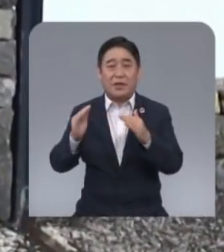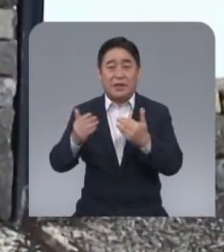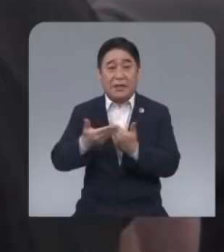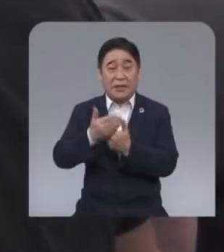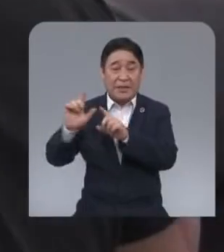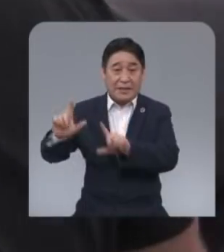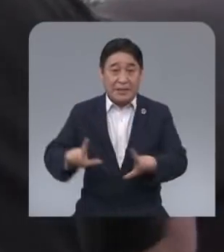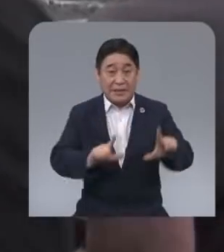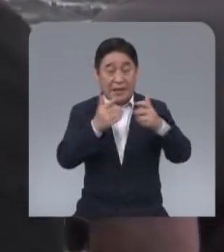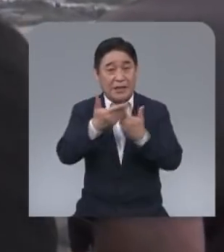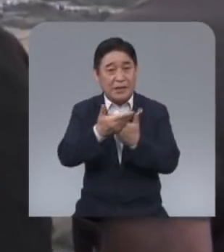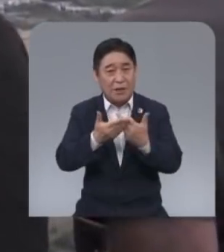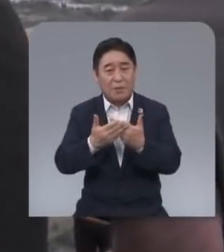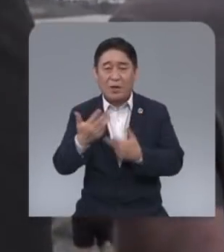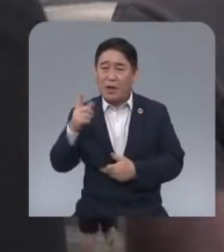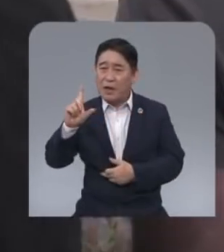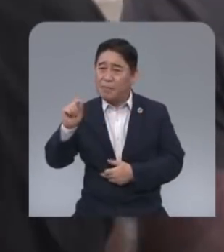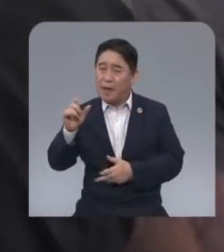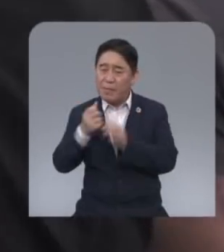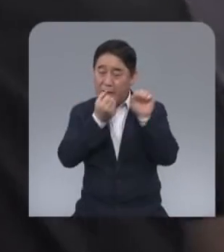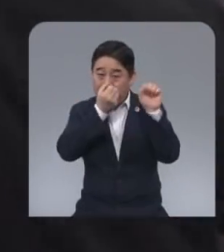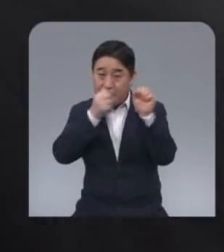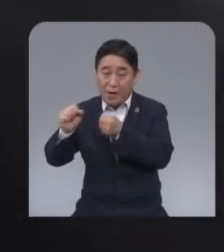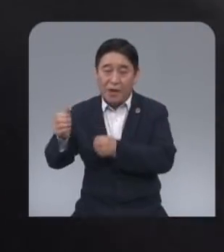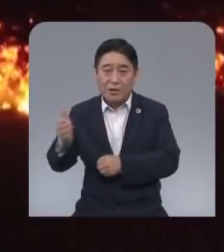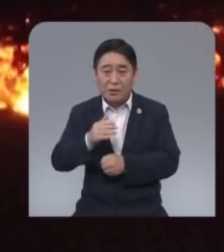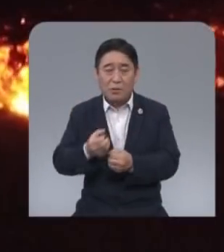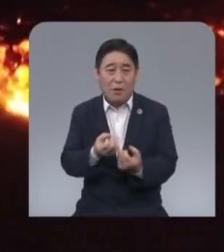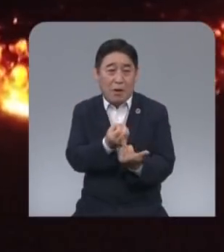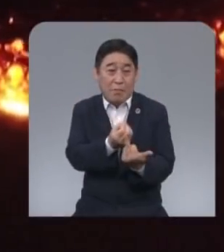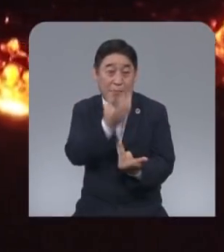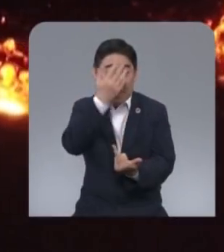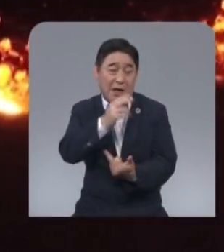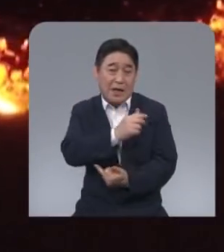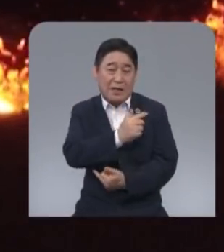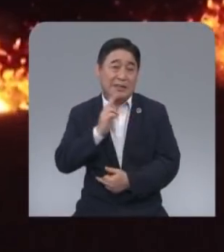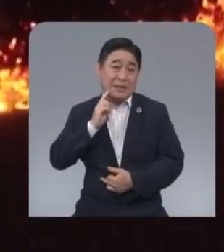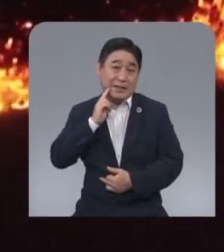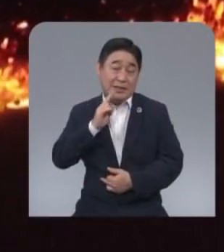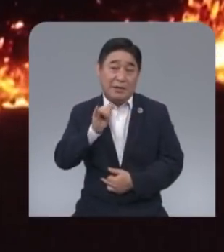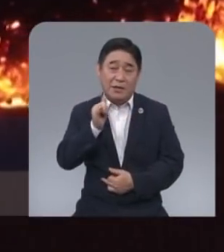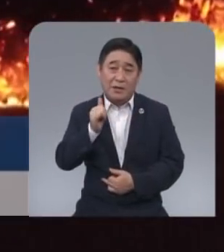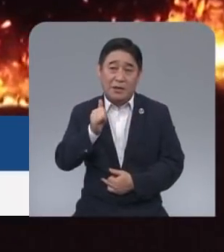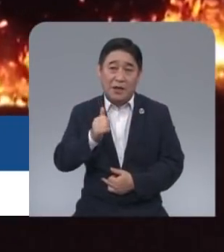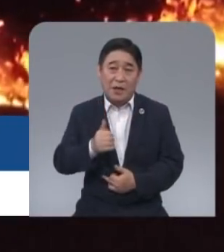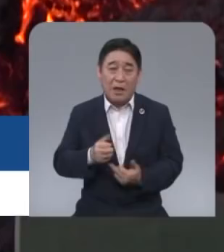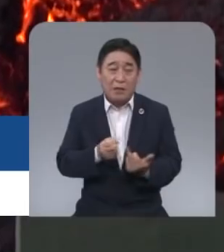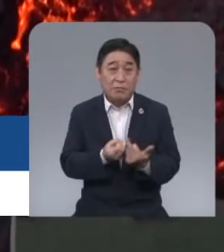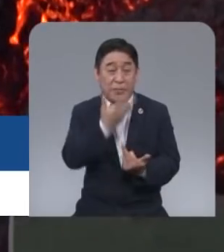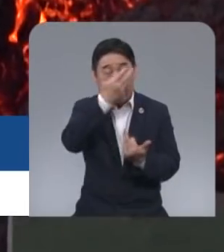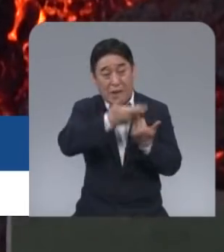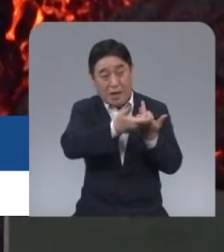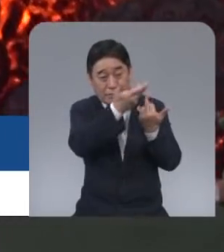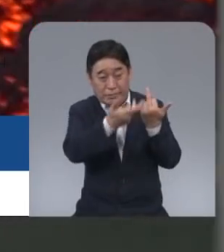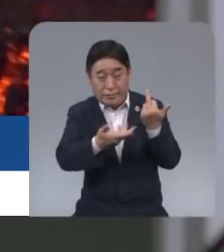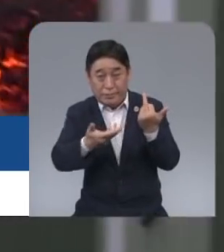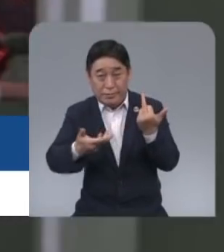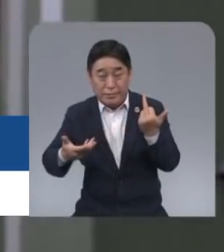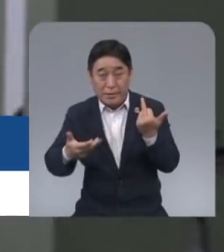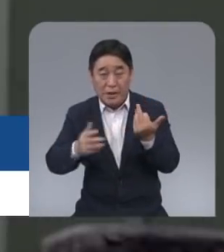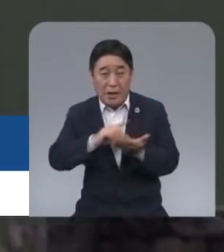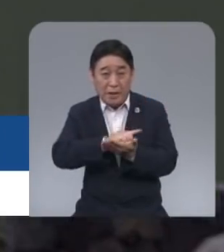섬에서 10,000명이 대피할 정도로 폭발 규모가 컸습니다. 하지만 쏟아져 나오는 화산 용암의